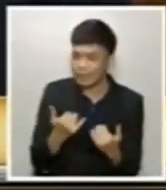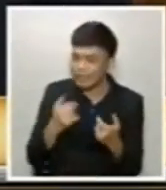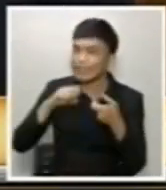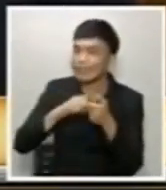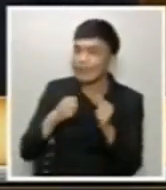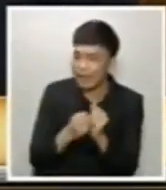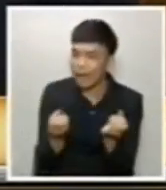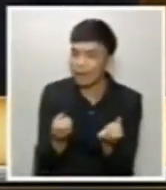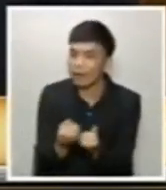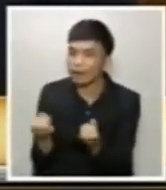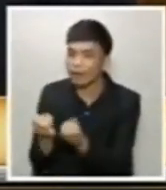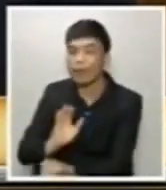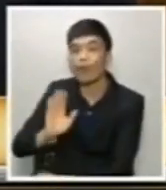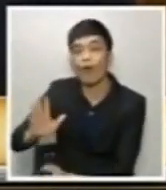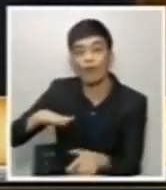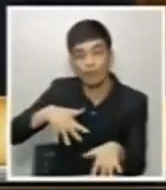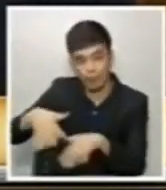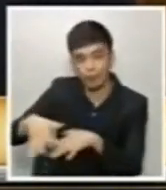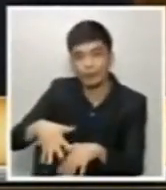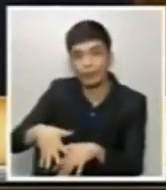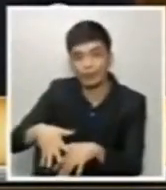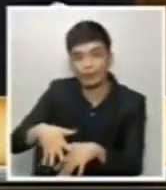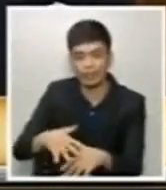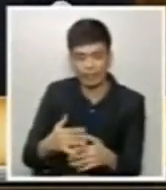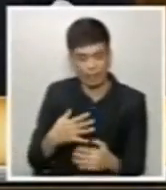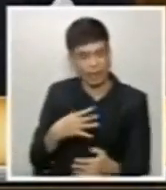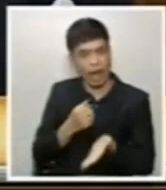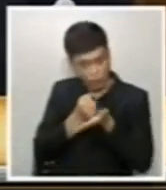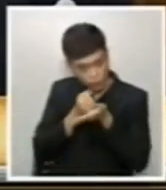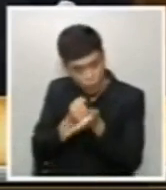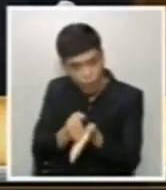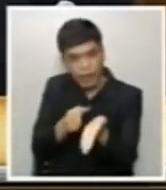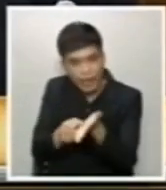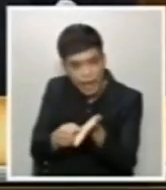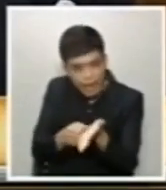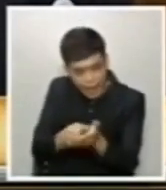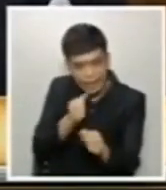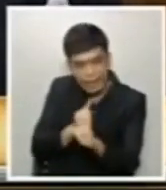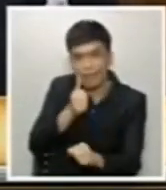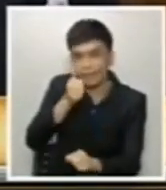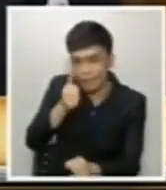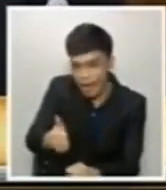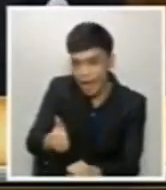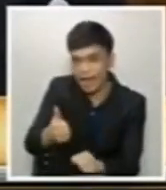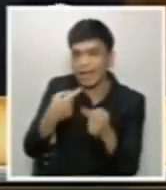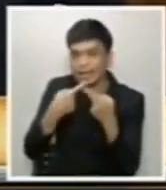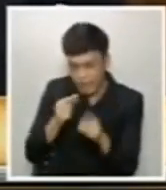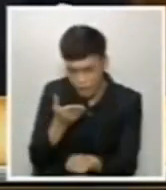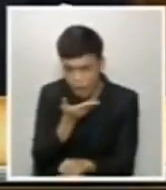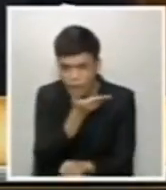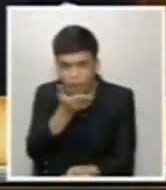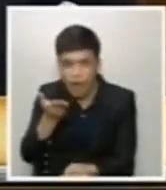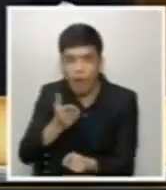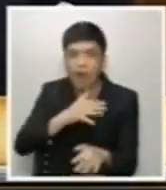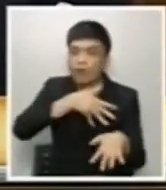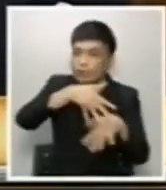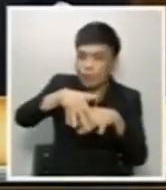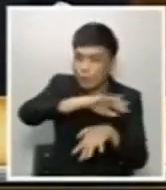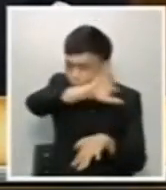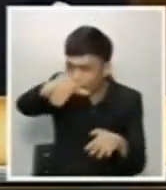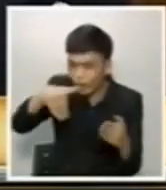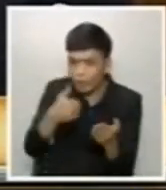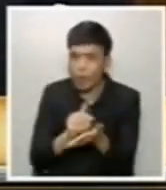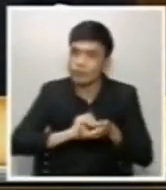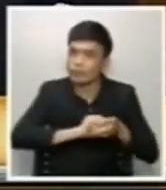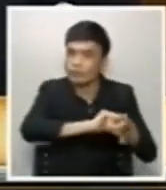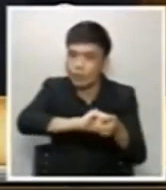ของพี่น้องประชาชนเพราะเราสามารถที่จะแก้ไขปัญหาตรงนี้ได้แต่ก็ต้องขอความร่วมมือพี่น้องประชาชนทุกฝ่ายนะครับนะว่าในการด